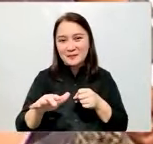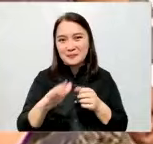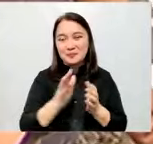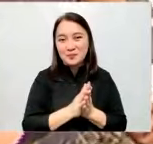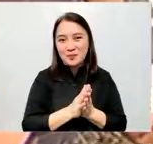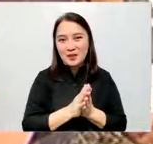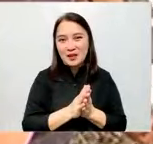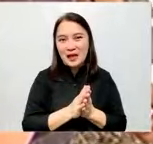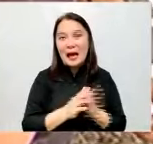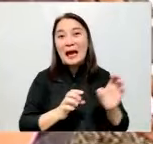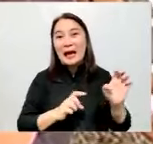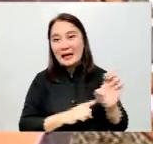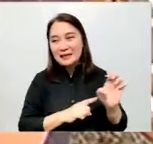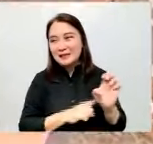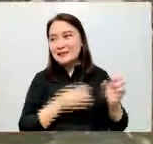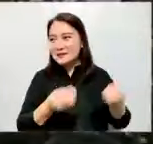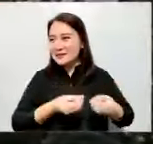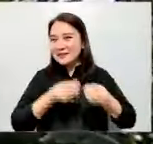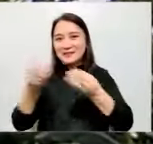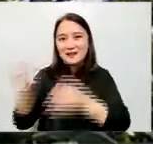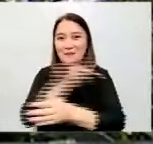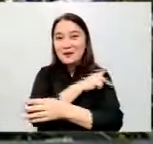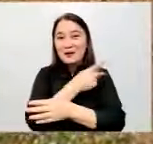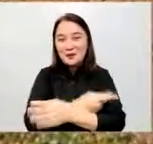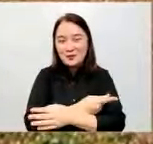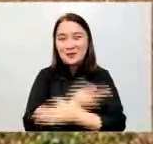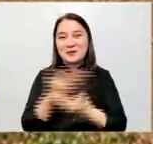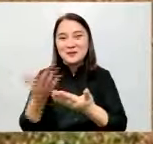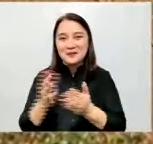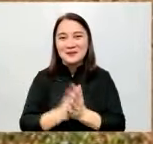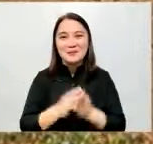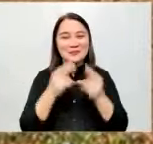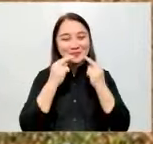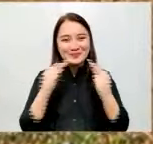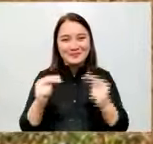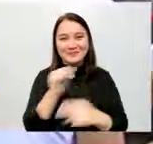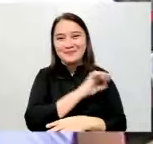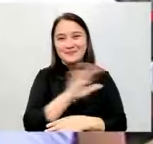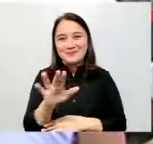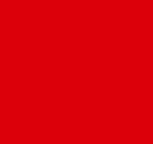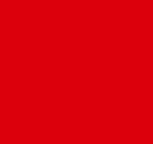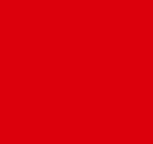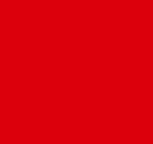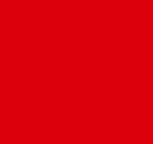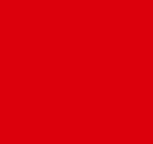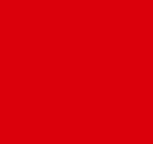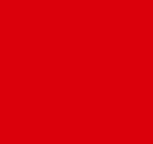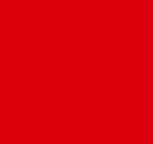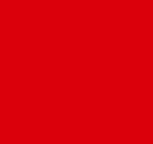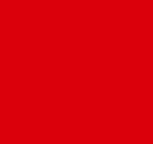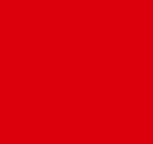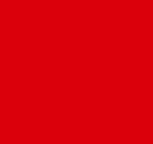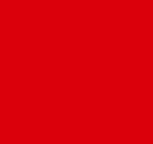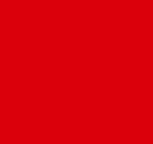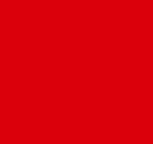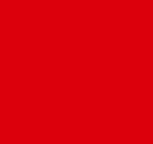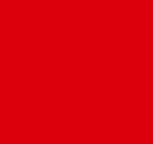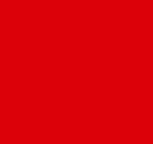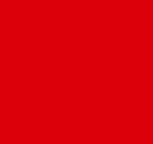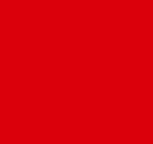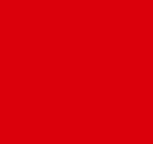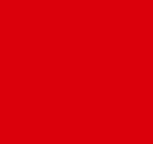village here in Gawad Kalinga. Nagbabalita mula sa frontline, Gio Robles, News 5. Mga kapatid, Jiggy Manikad